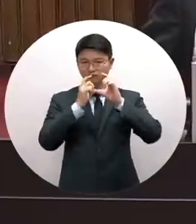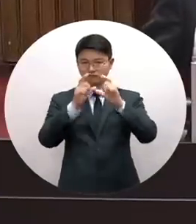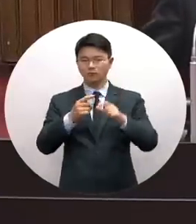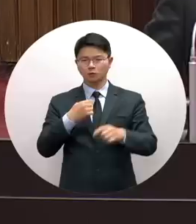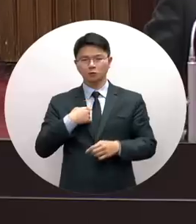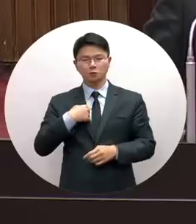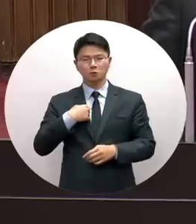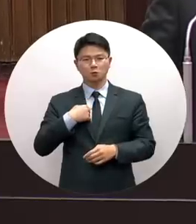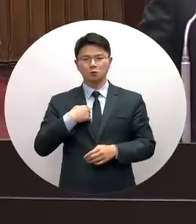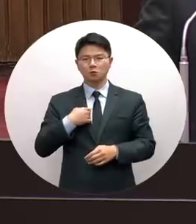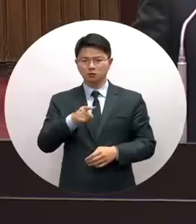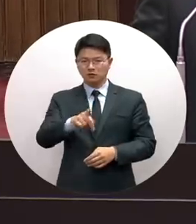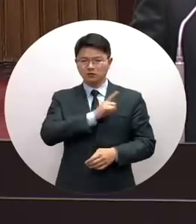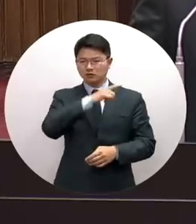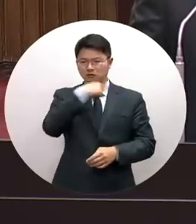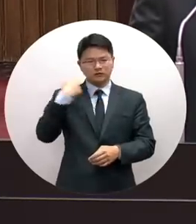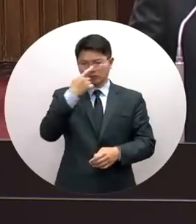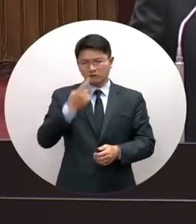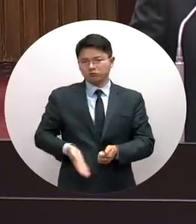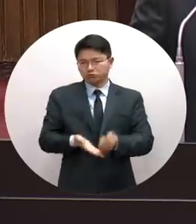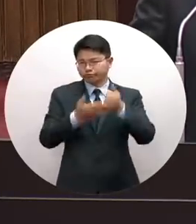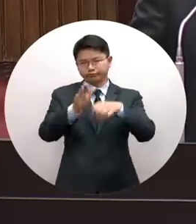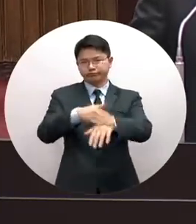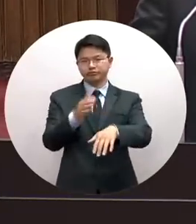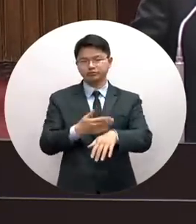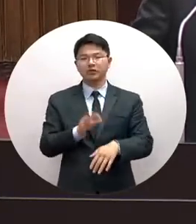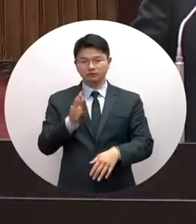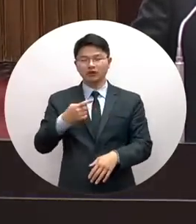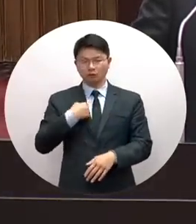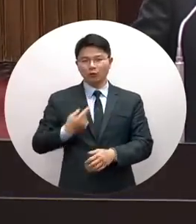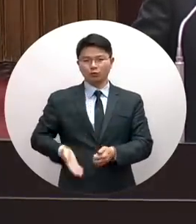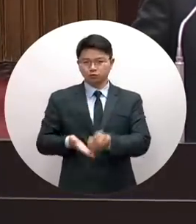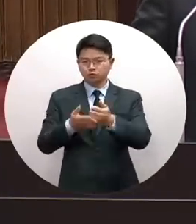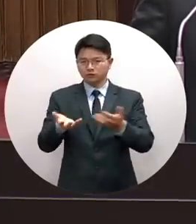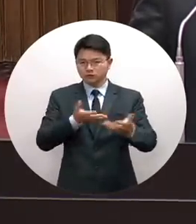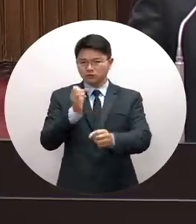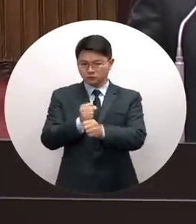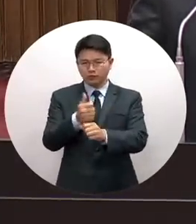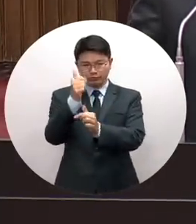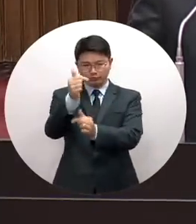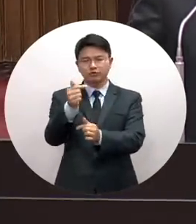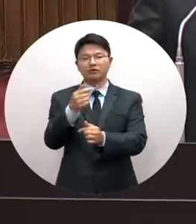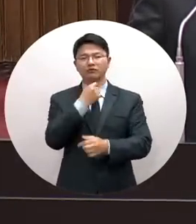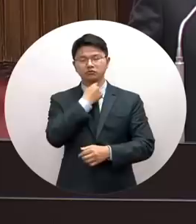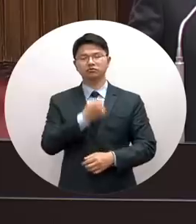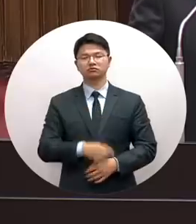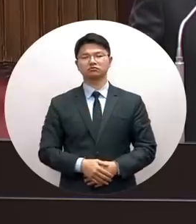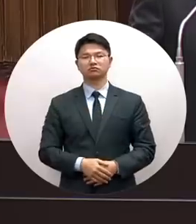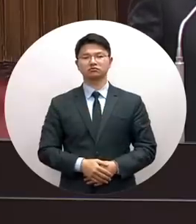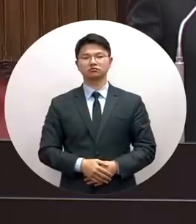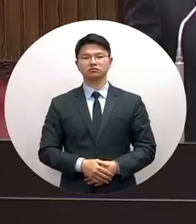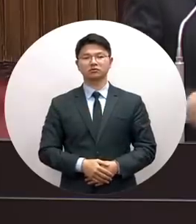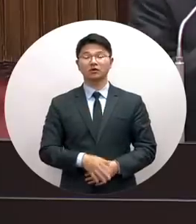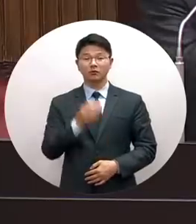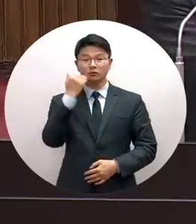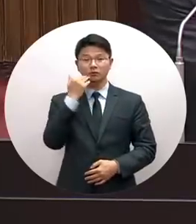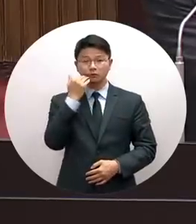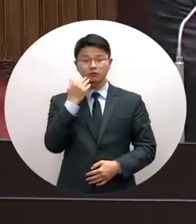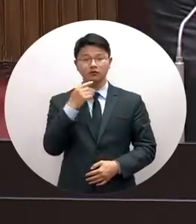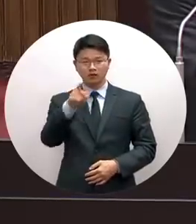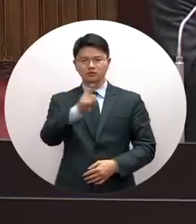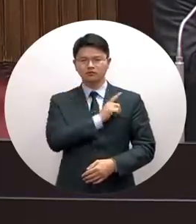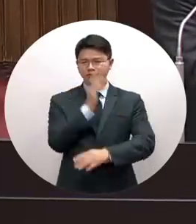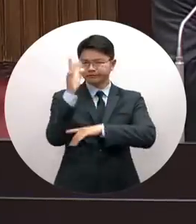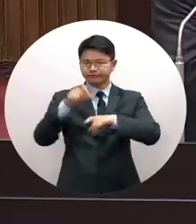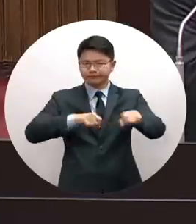鼓励自杀。 对，但是我要问， 事情做好。 好，我也赞成。我要问， 如果是因为他的